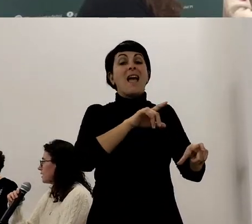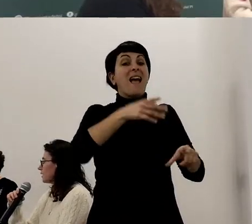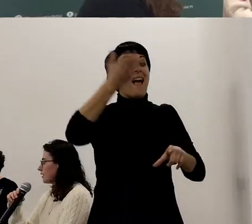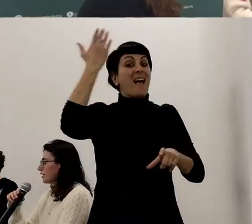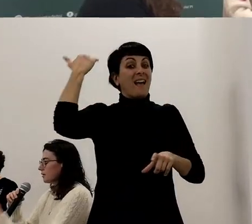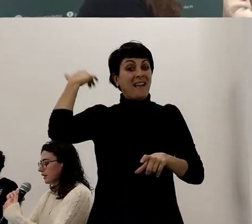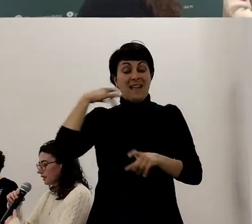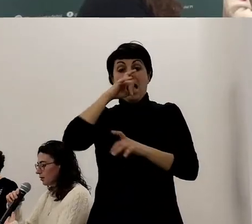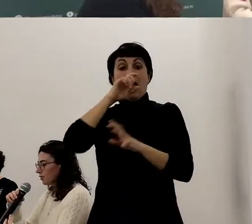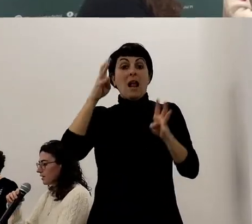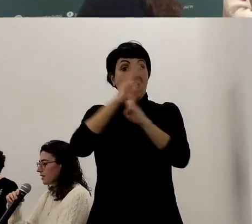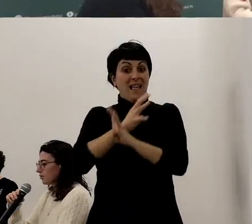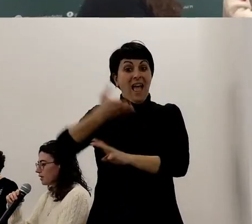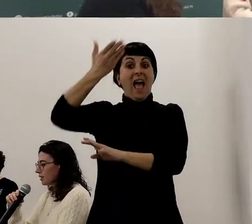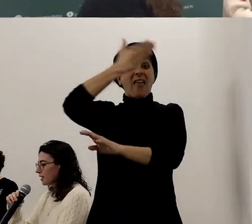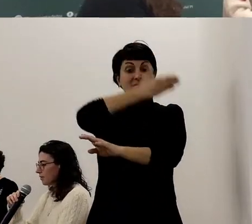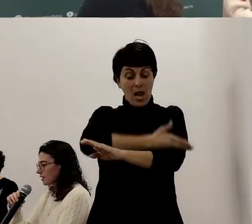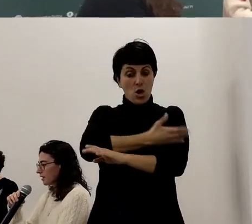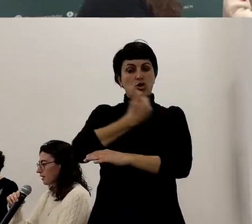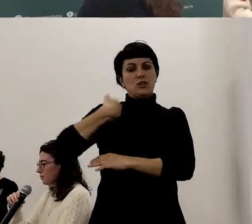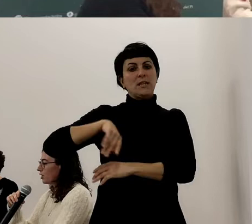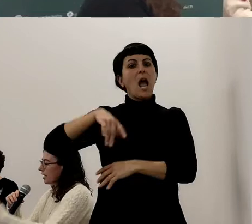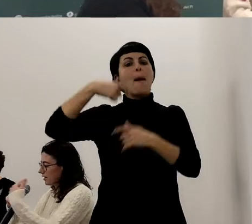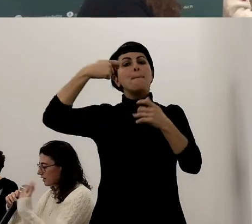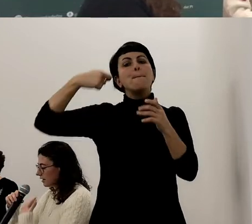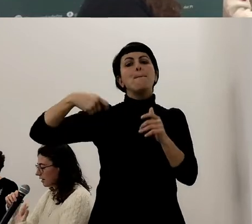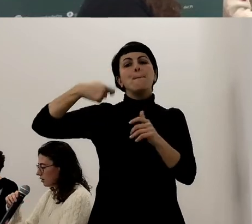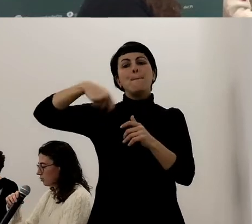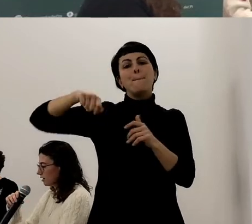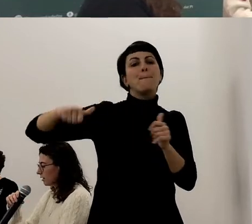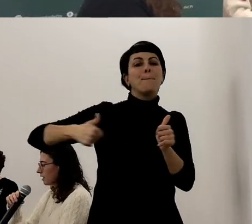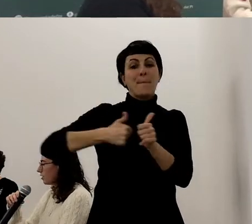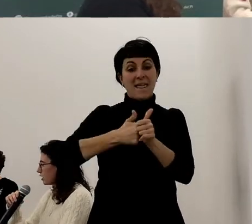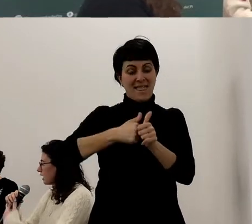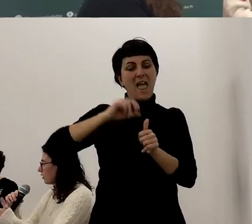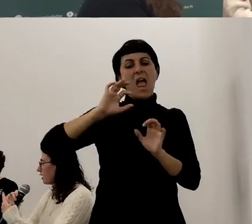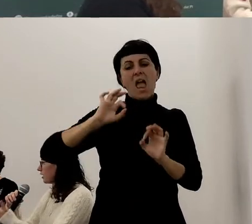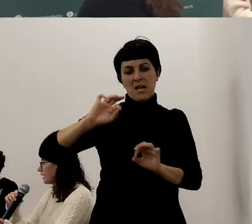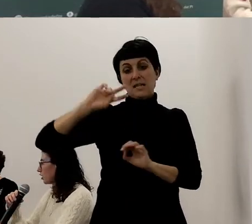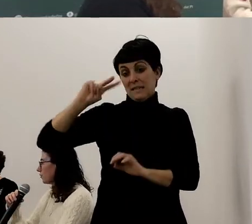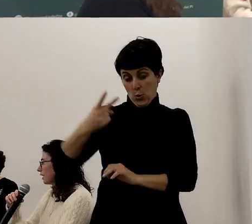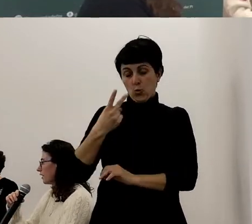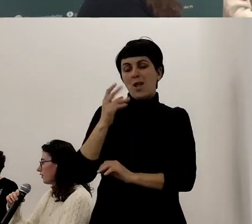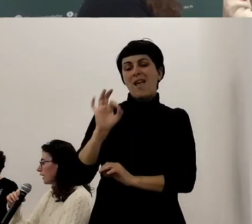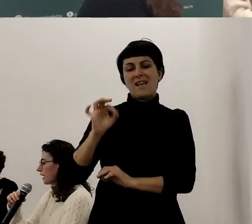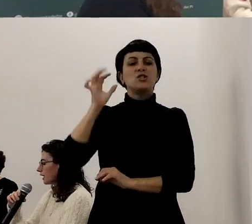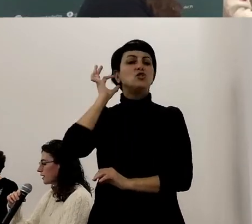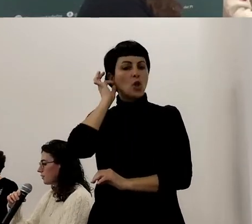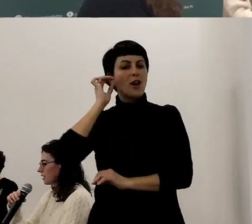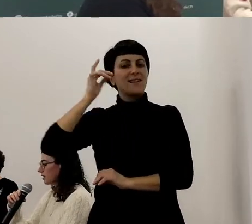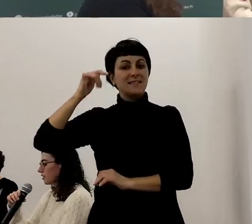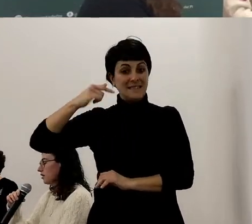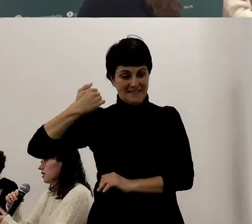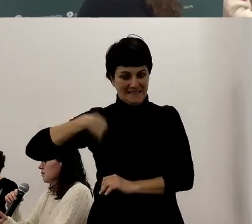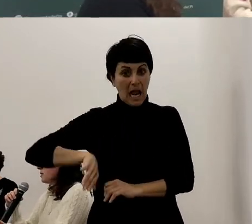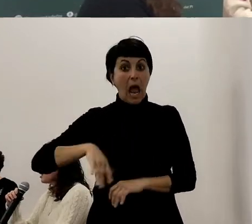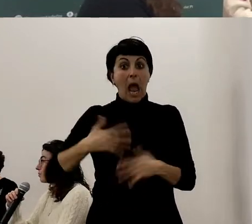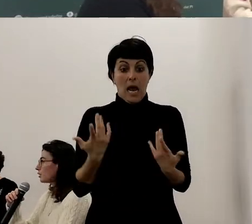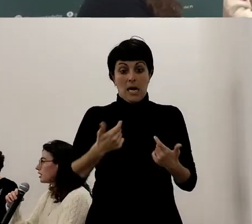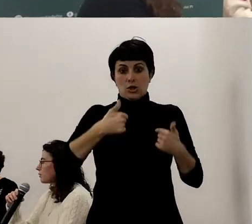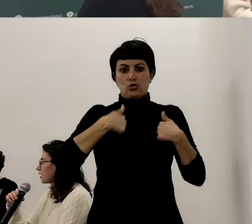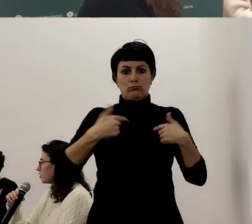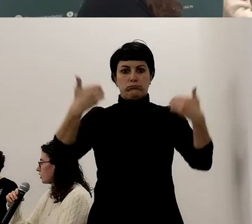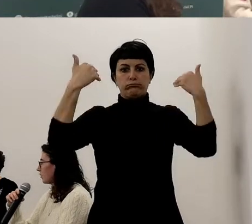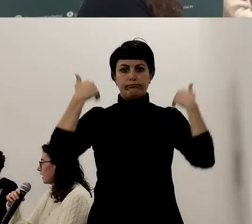dona. Sí que és veritat que en el meu cas ha sigut la primera presidenta, però ja des de juntes anteriors ja la dona cada cop anava fent càrrecs